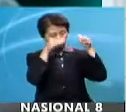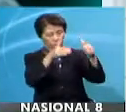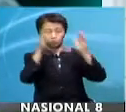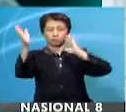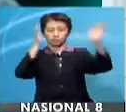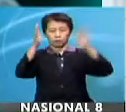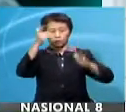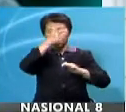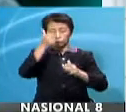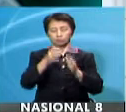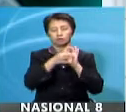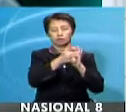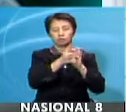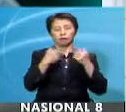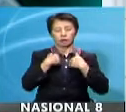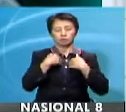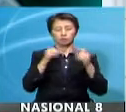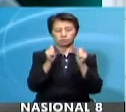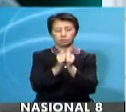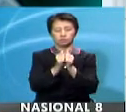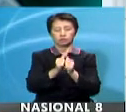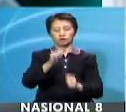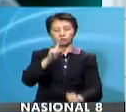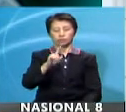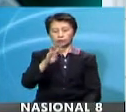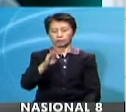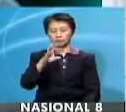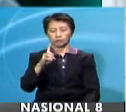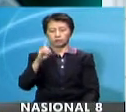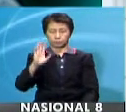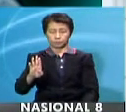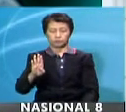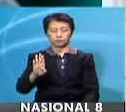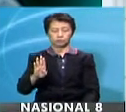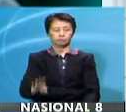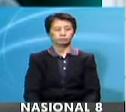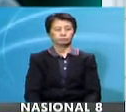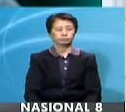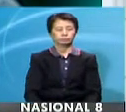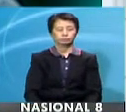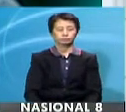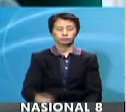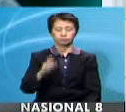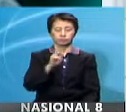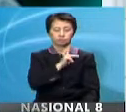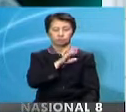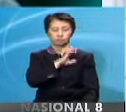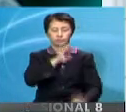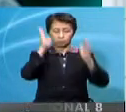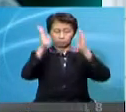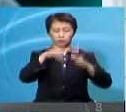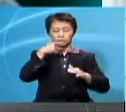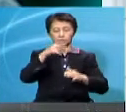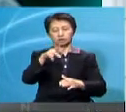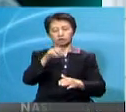Malaysia berikutan kerjasama yang pernah dijalin dengan Syarikat One Malaysia development berhad 1md Tan Sri Khalid berkata kes itu mungkin